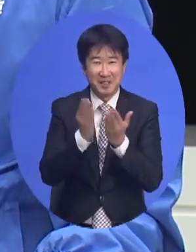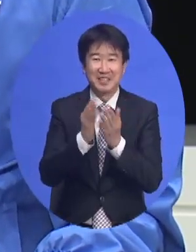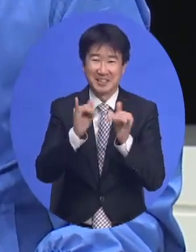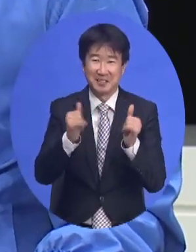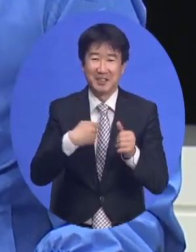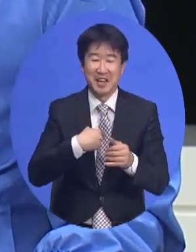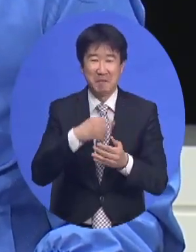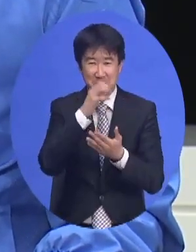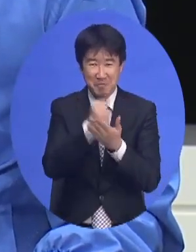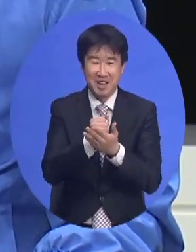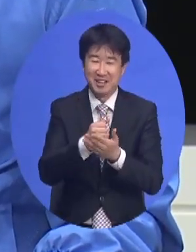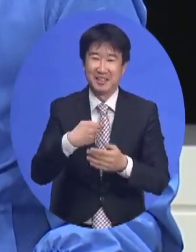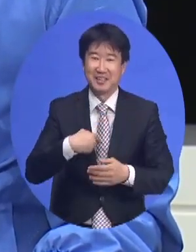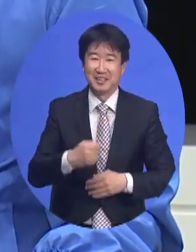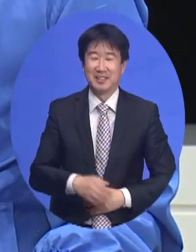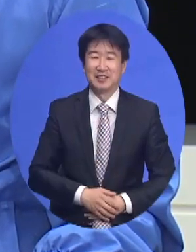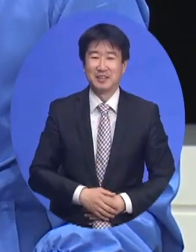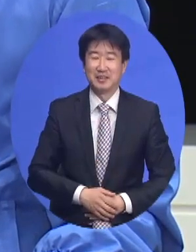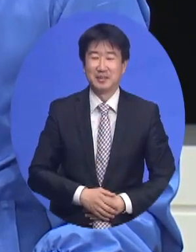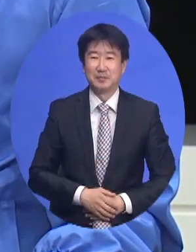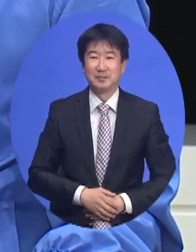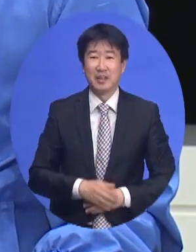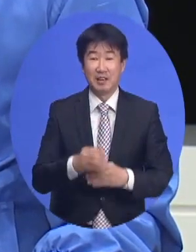예. 그렇다면 예.